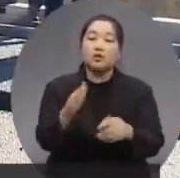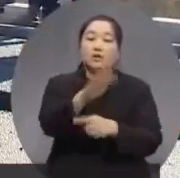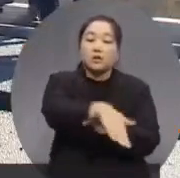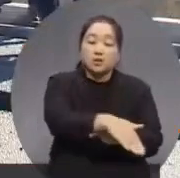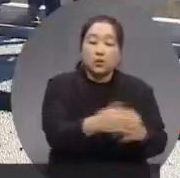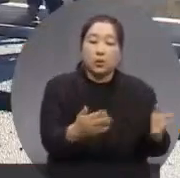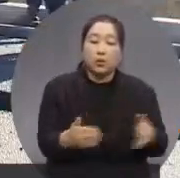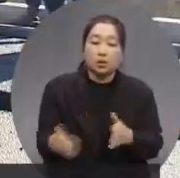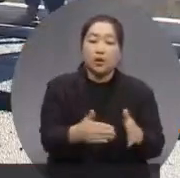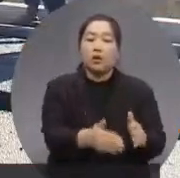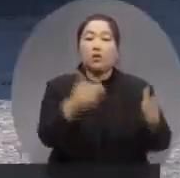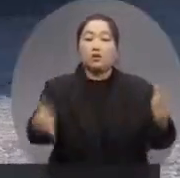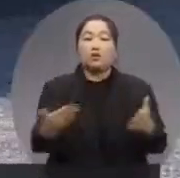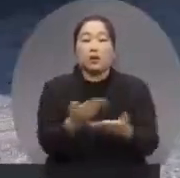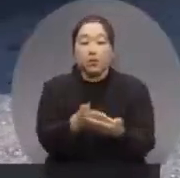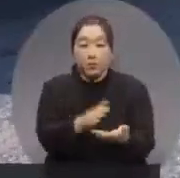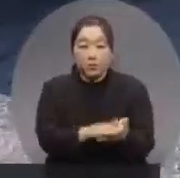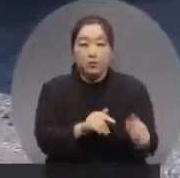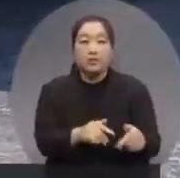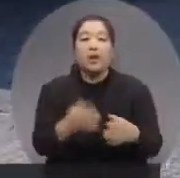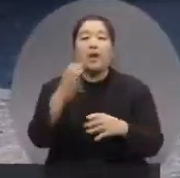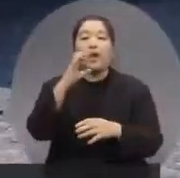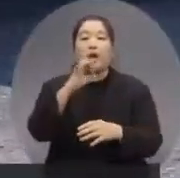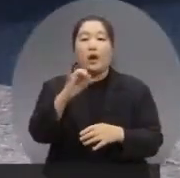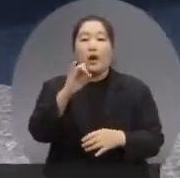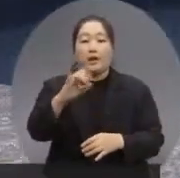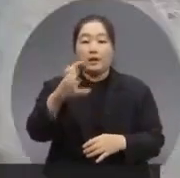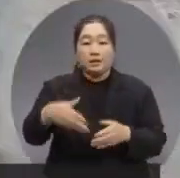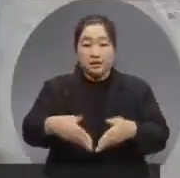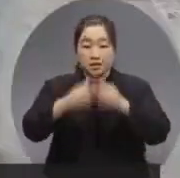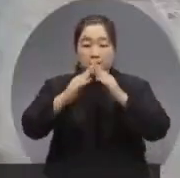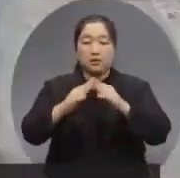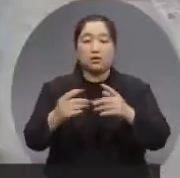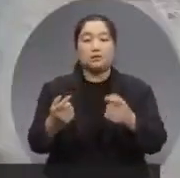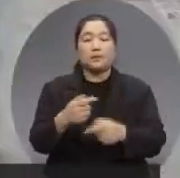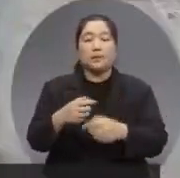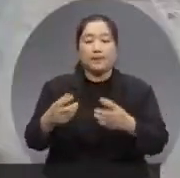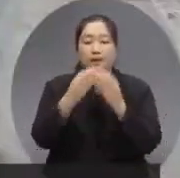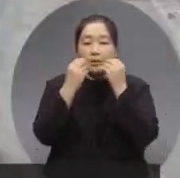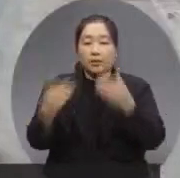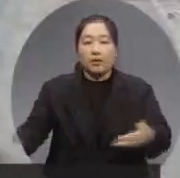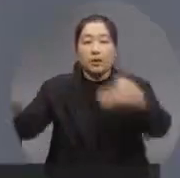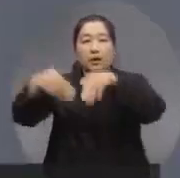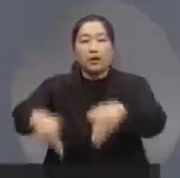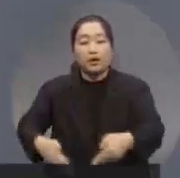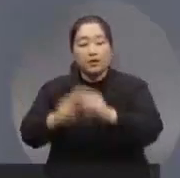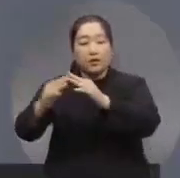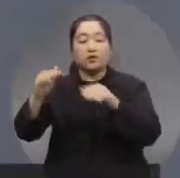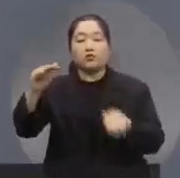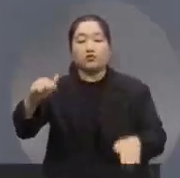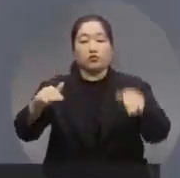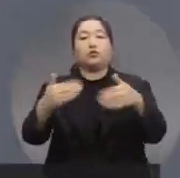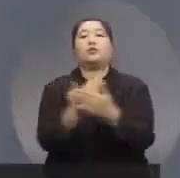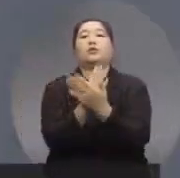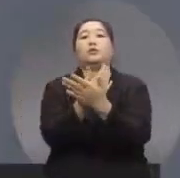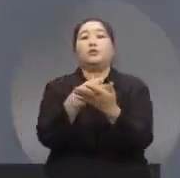도로 확장과 포장공사, 하이패스 IC 설치, 다목적 회관 건립 등 균형 발전을 위해